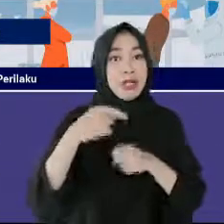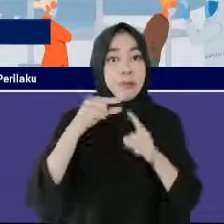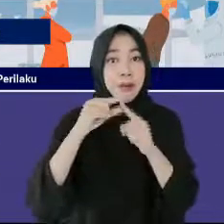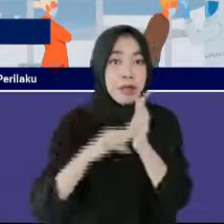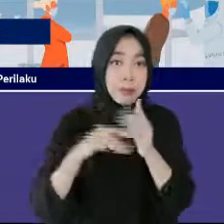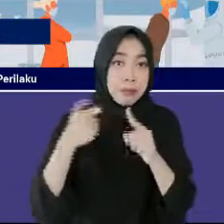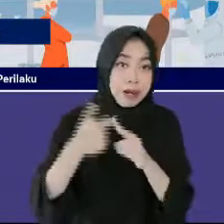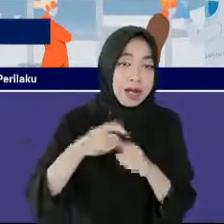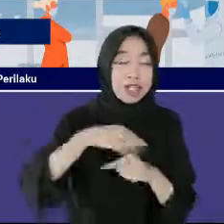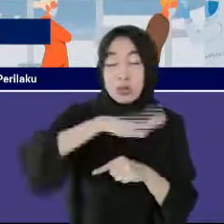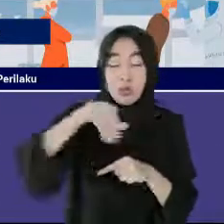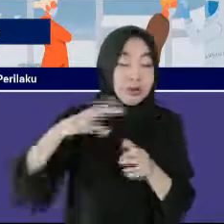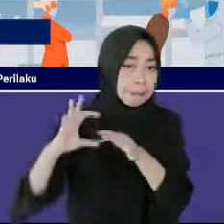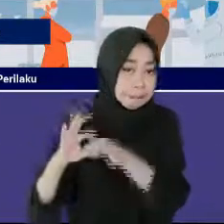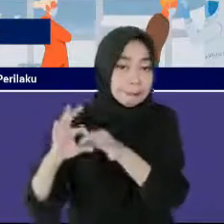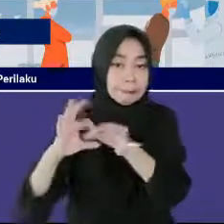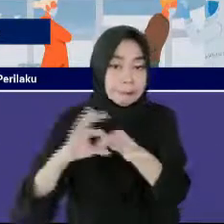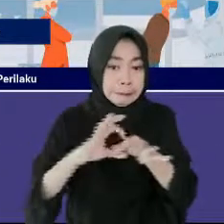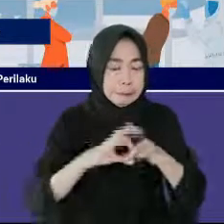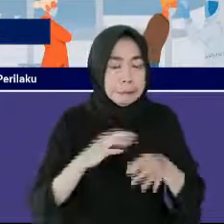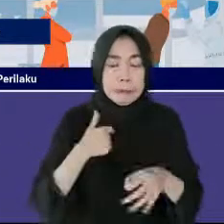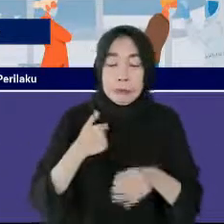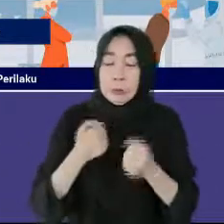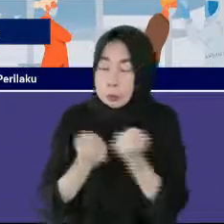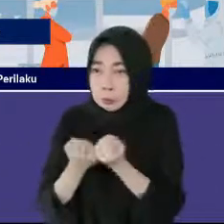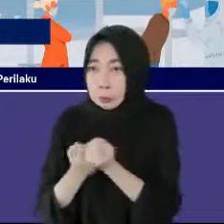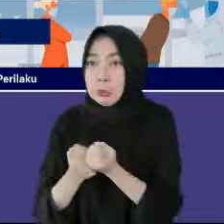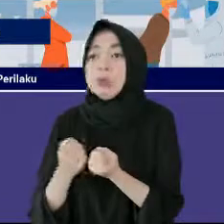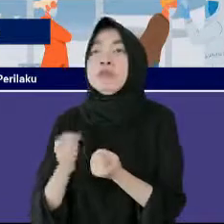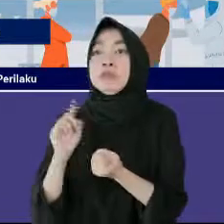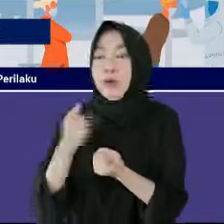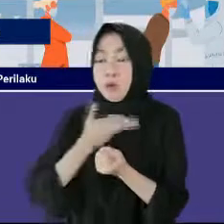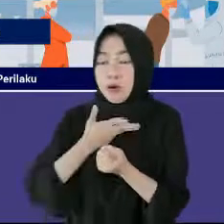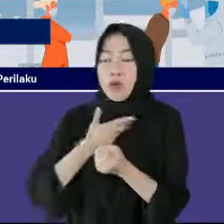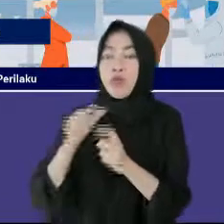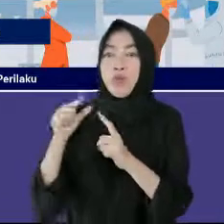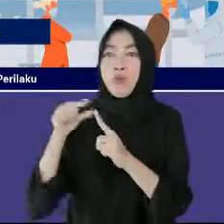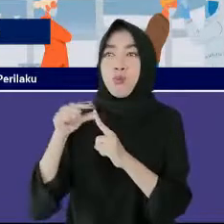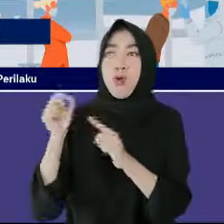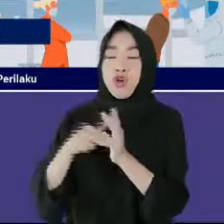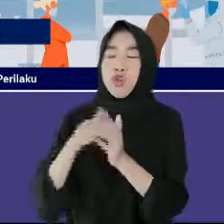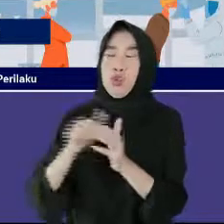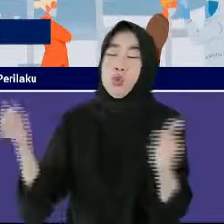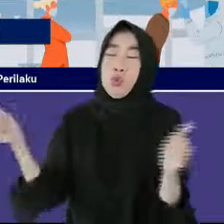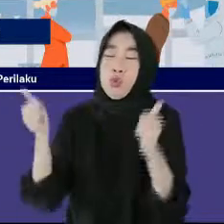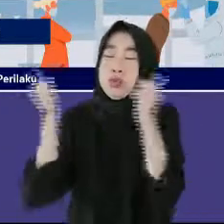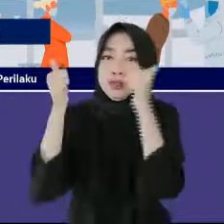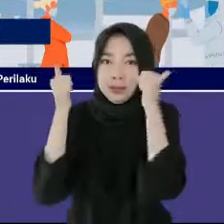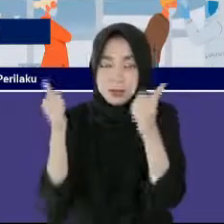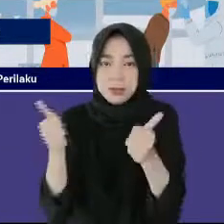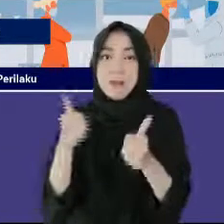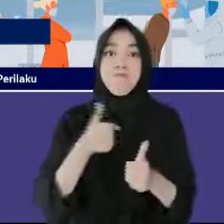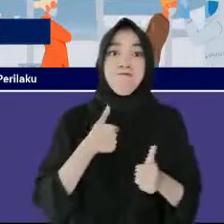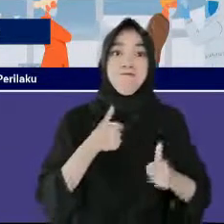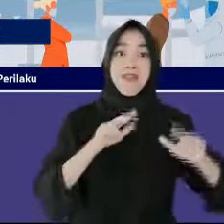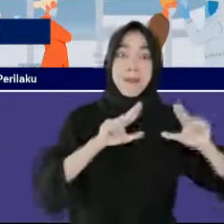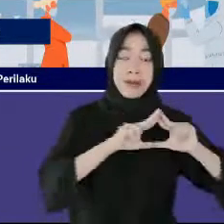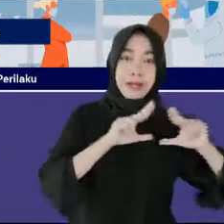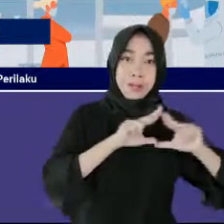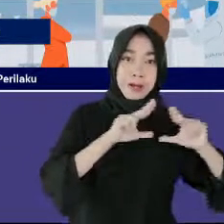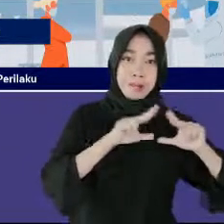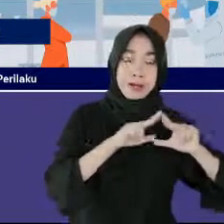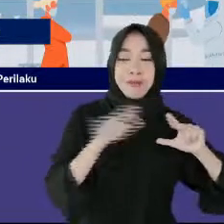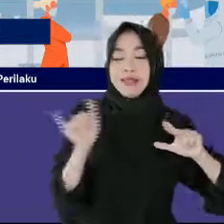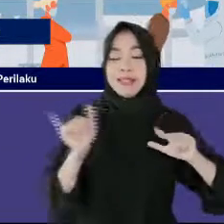bisa tgas ingin on20 ini betul-betul suksesnya maka dari BNPB ya